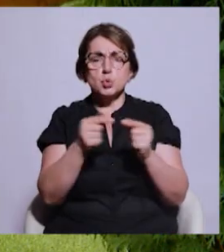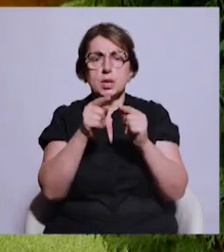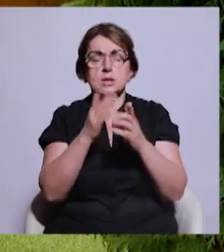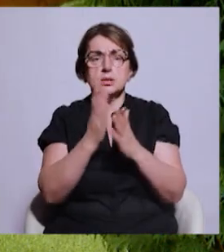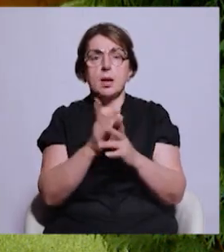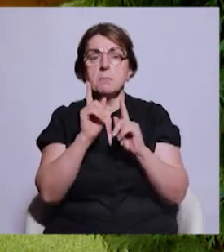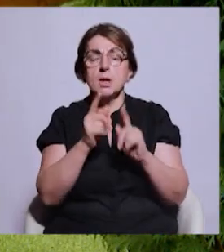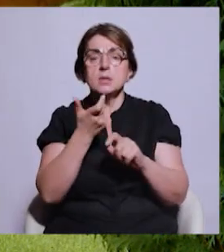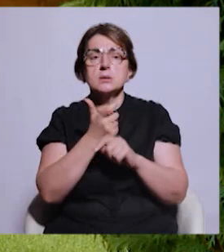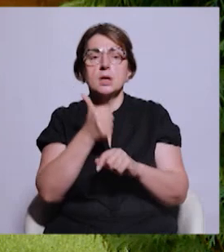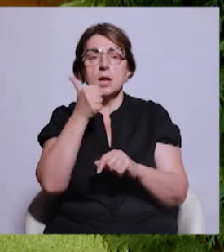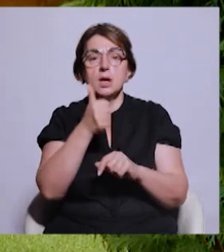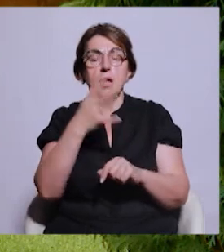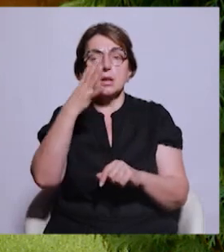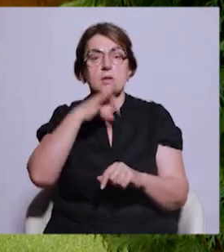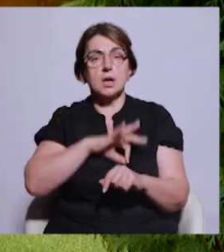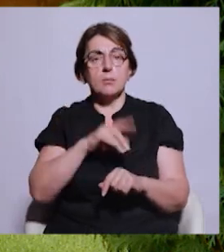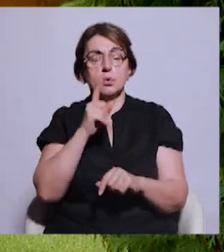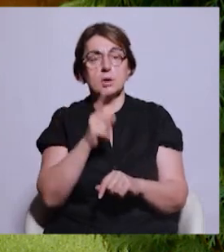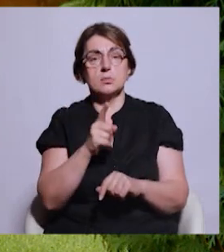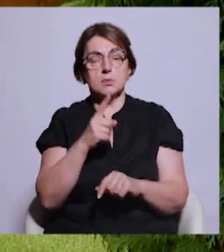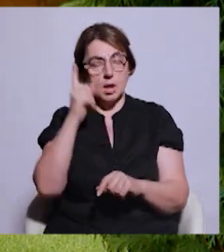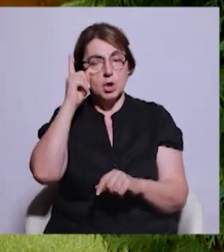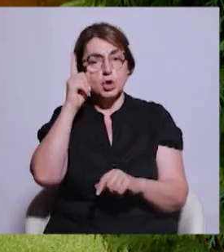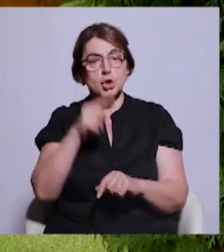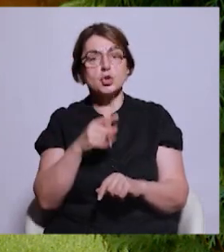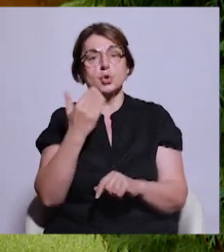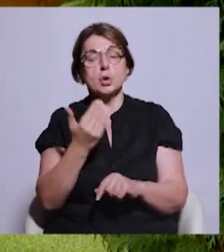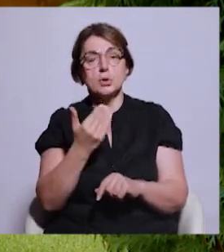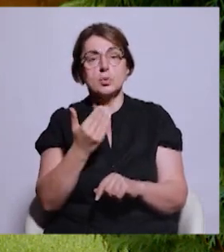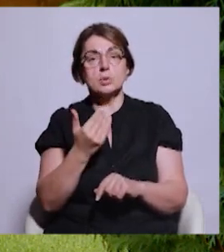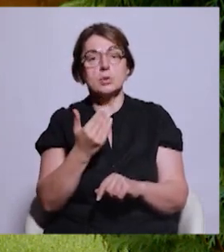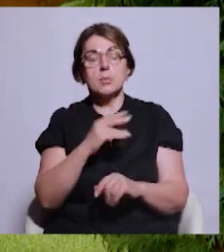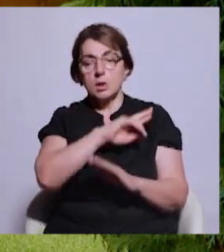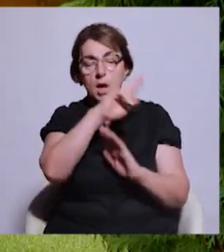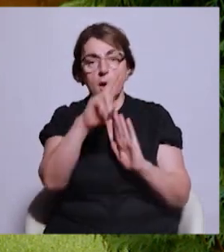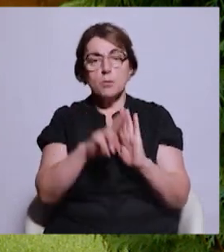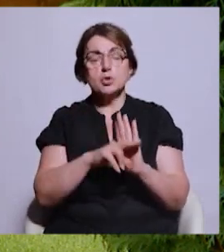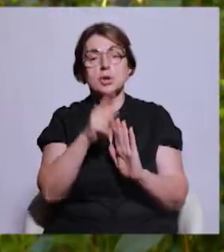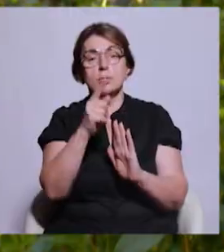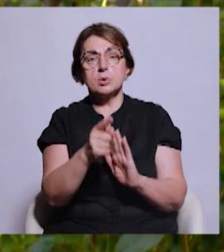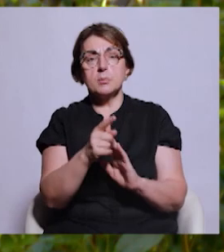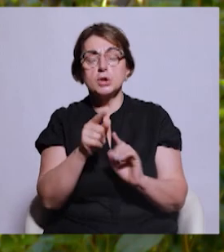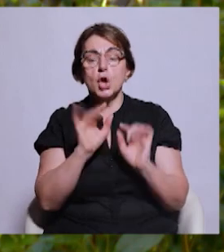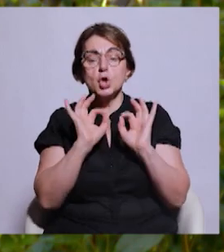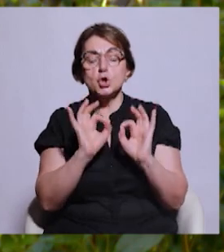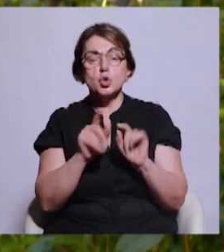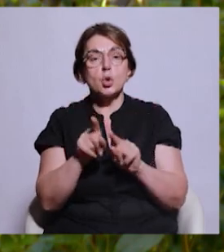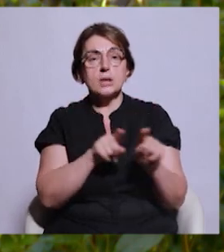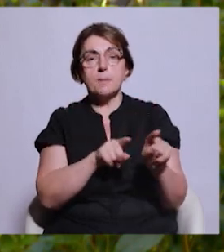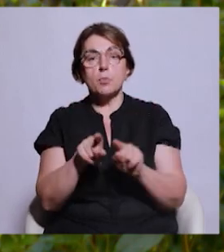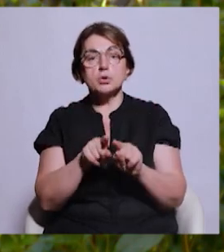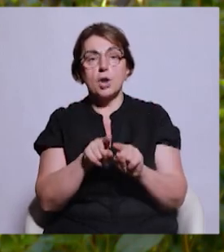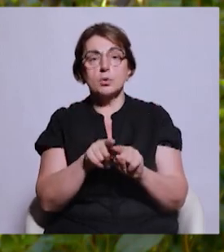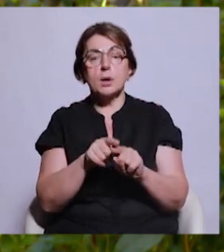იყოს. მაგრამ მას ძალიან კარგად იყენებდნენ და ცნობდნენ, ექვემდებარებოდნენ, ემორჩილებოდნენ და სწორად